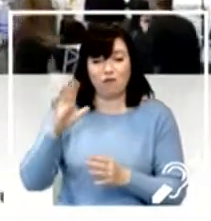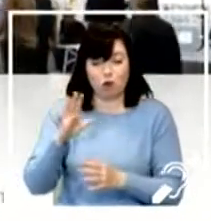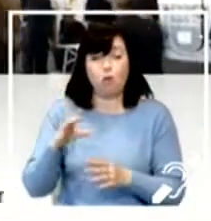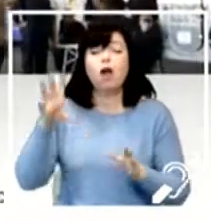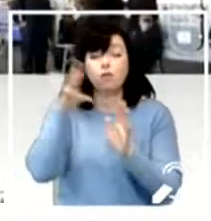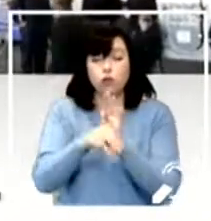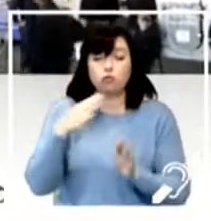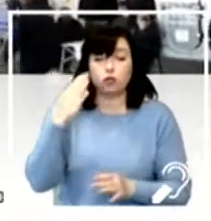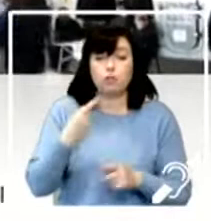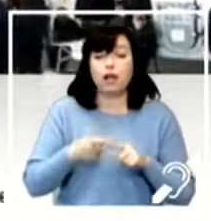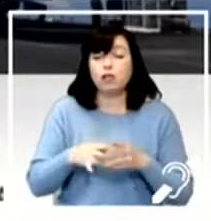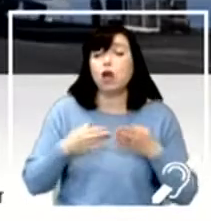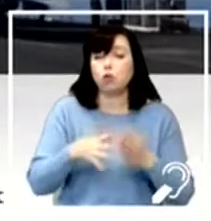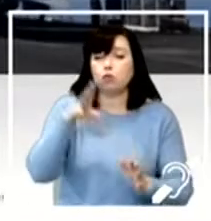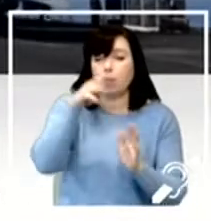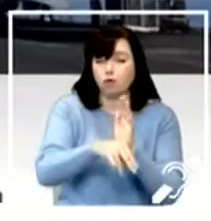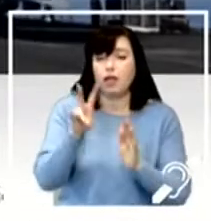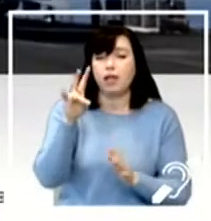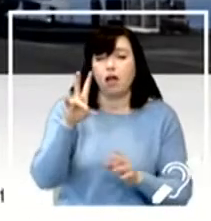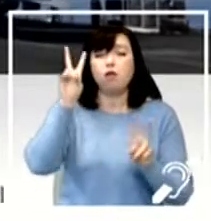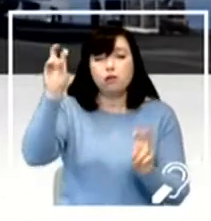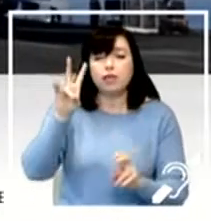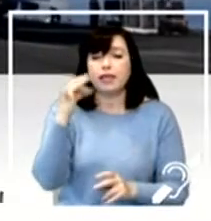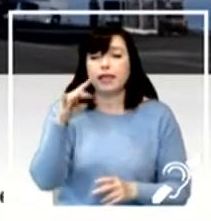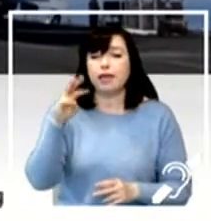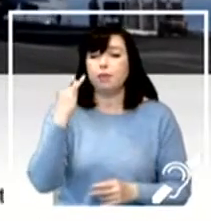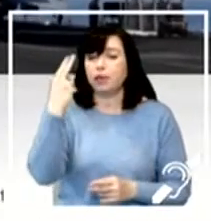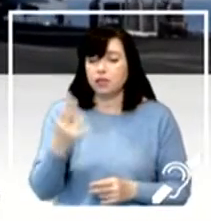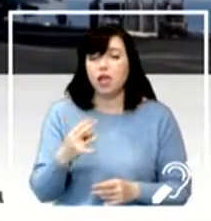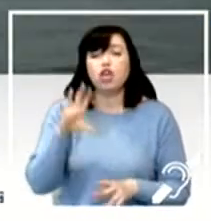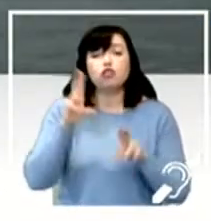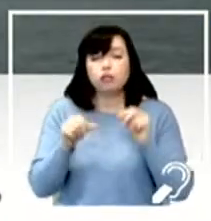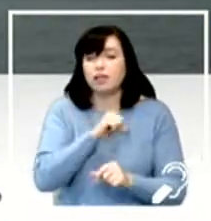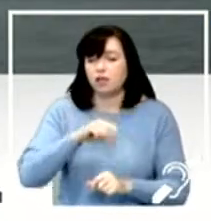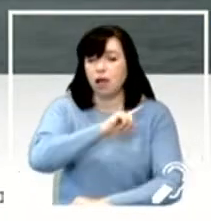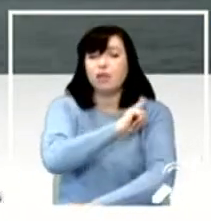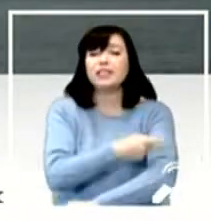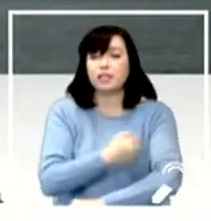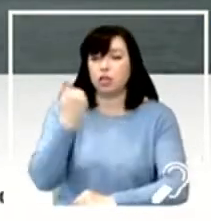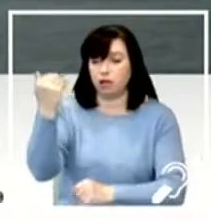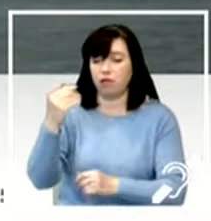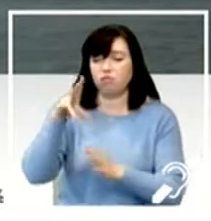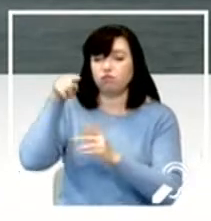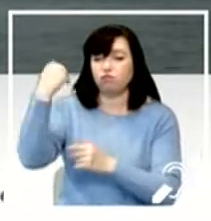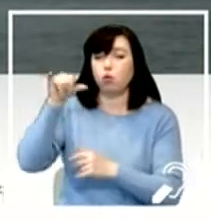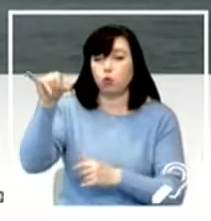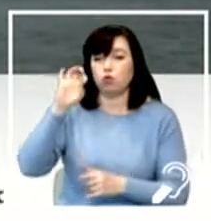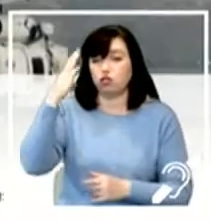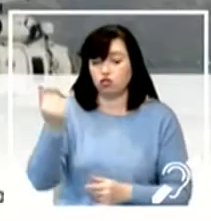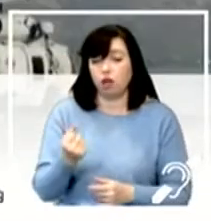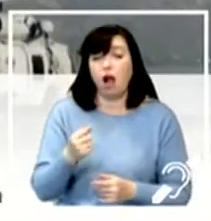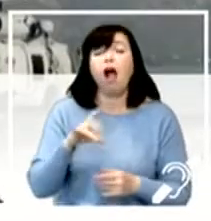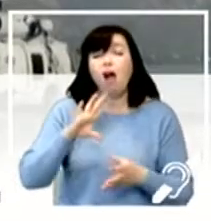Nava face parte din clasa Nimitz și este una dintre cele mai puternice din flota Statelor Unite. În mod normal